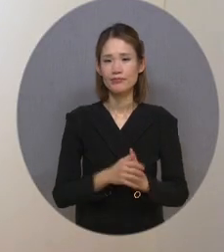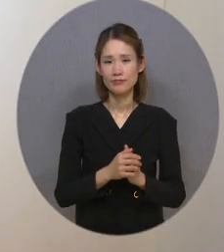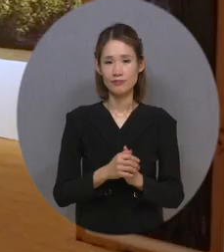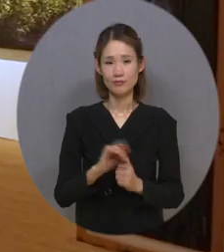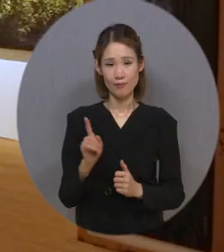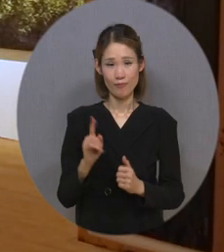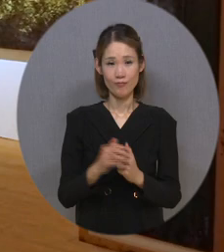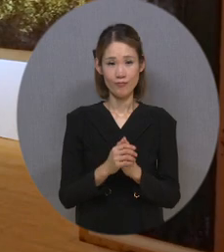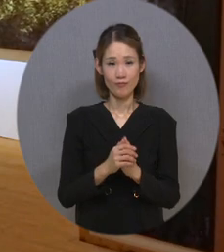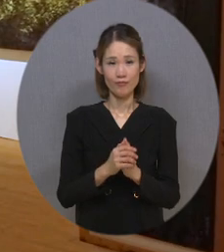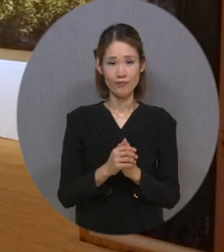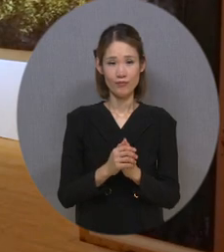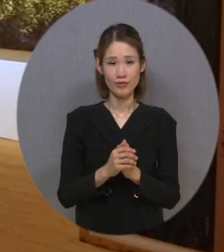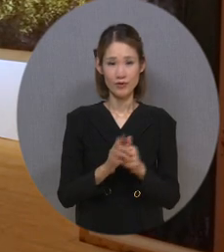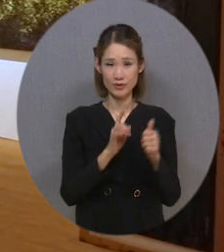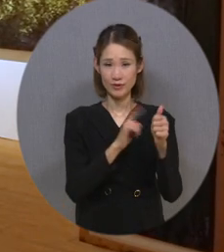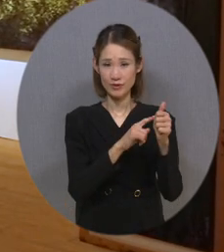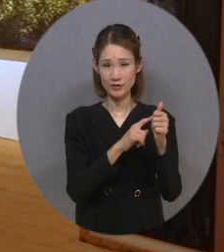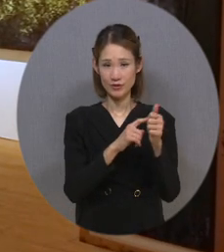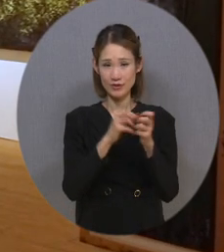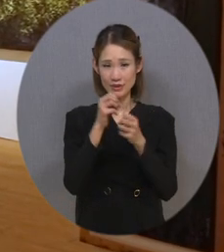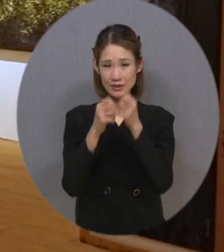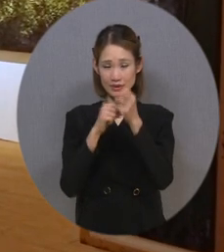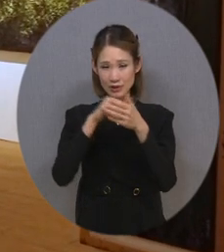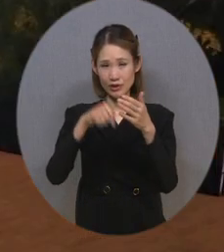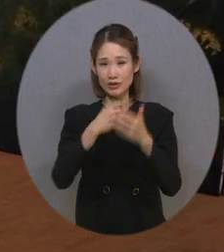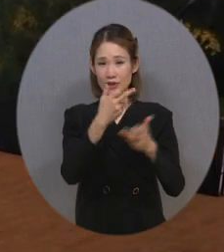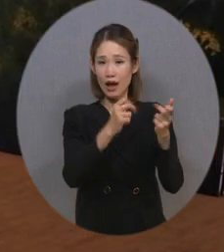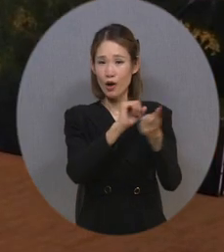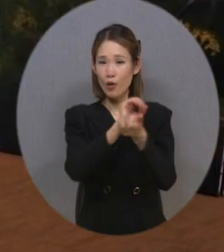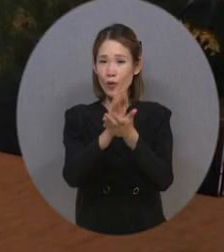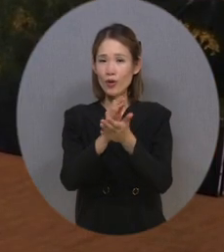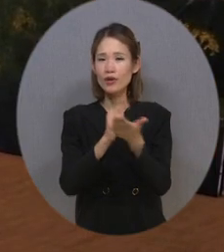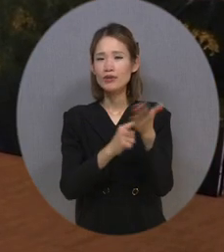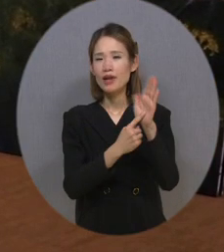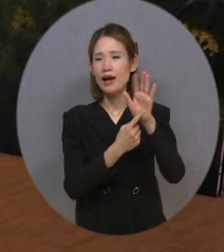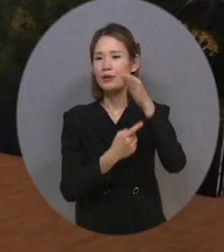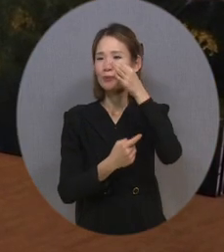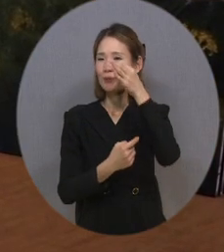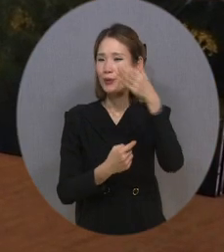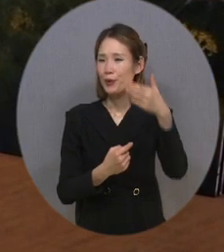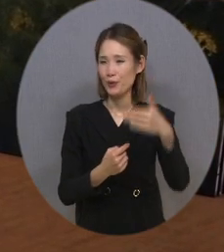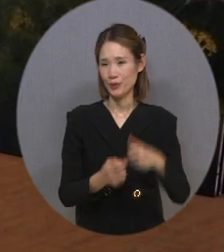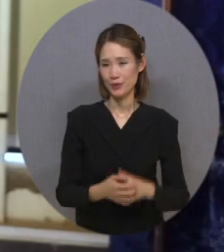바로 유철수 작가 심상 속의 산과 꽃을 나타내고 있습니다.